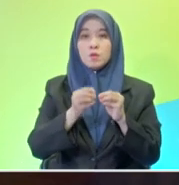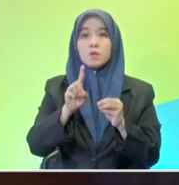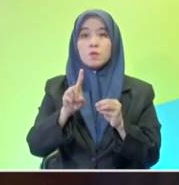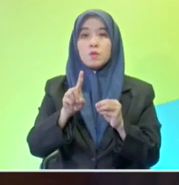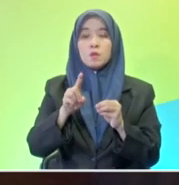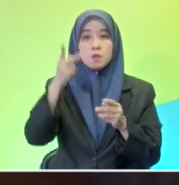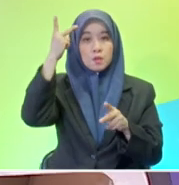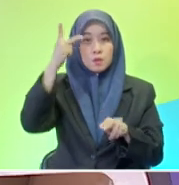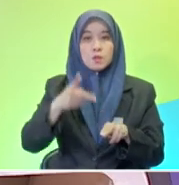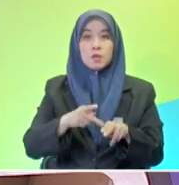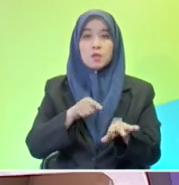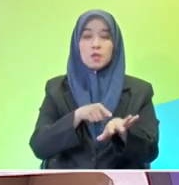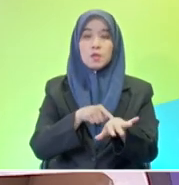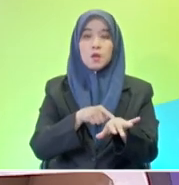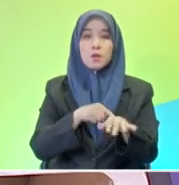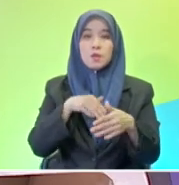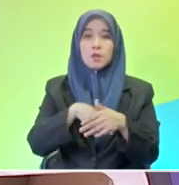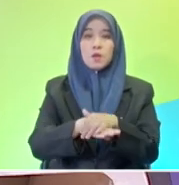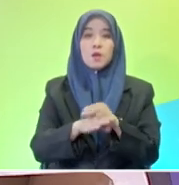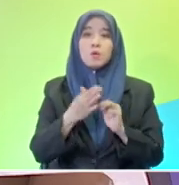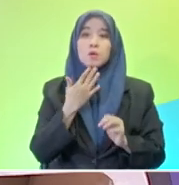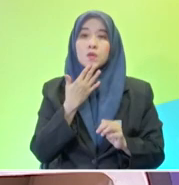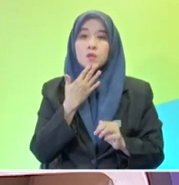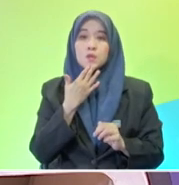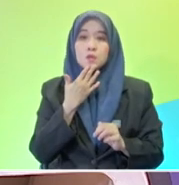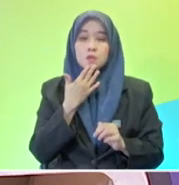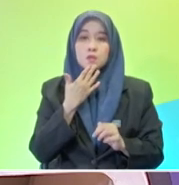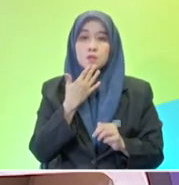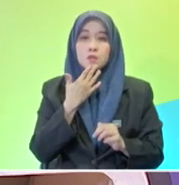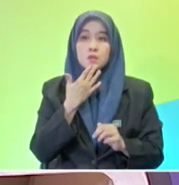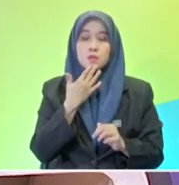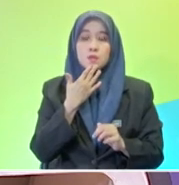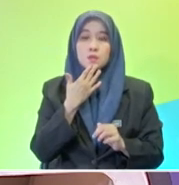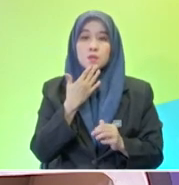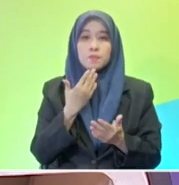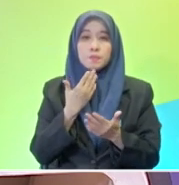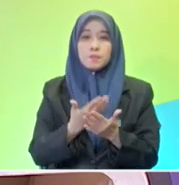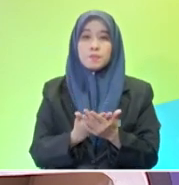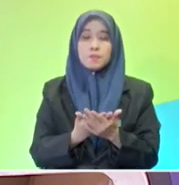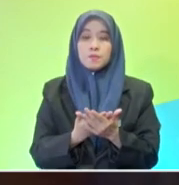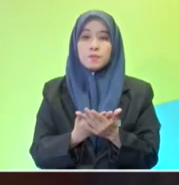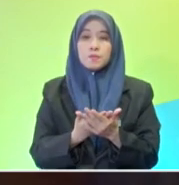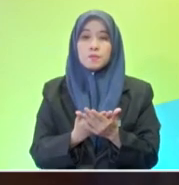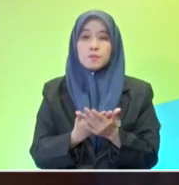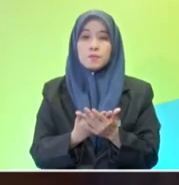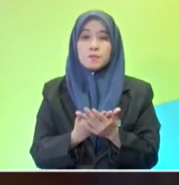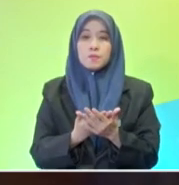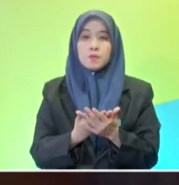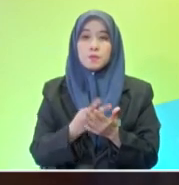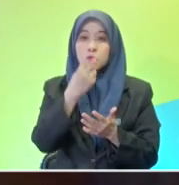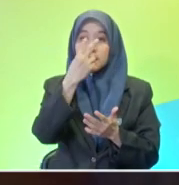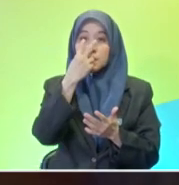daun ni nak mengenal daun dalam ciri warna dulu abang Kris okey eh kita tengok